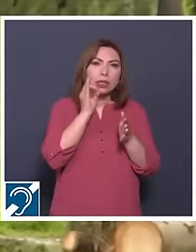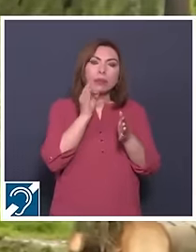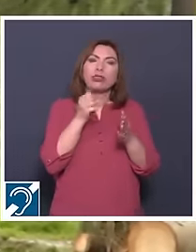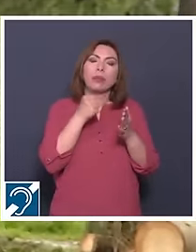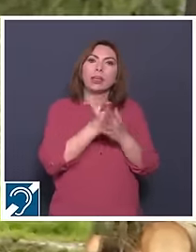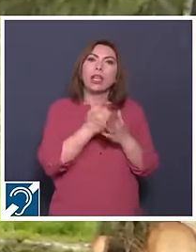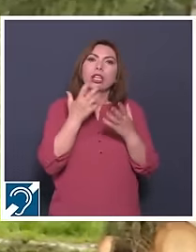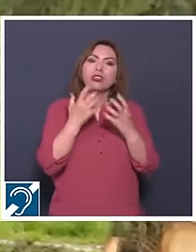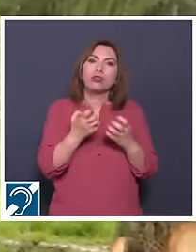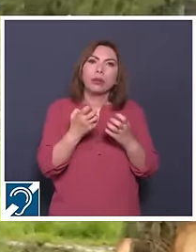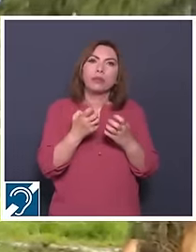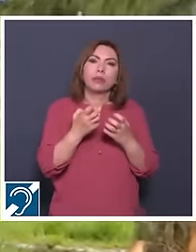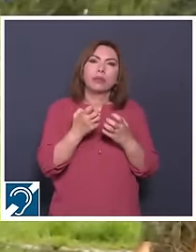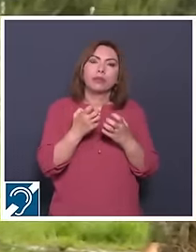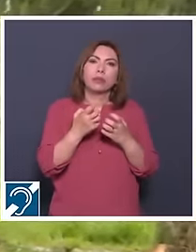specialiștii